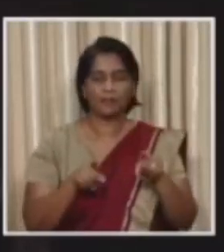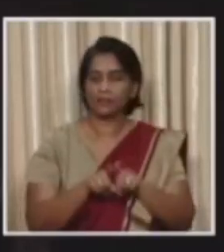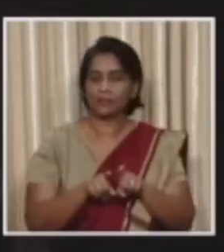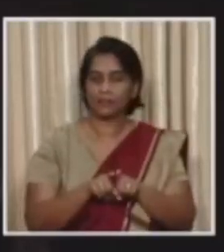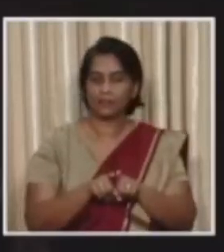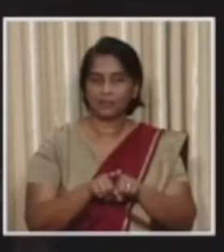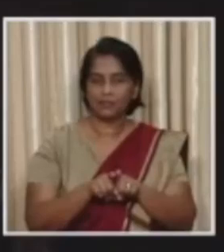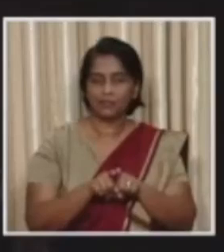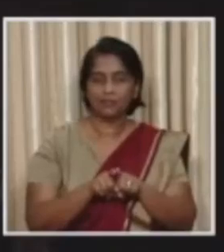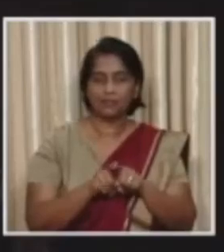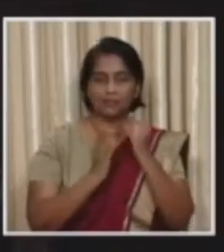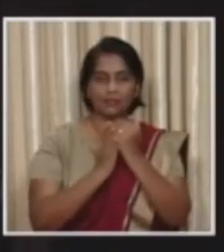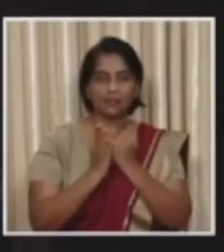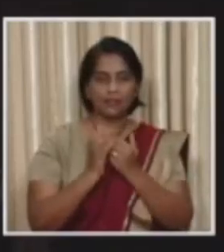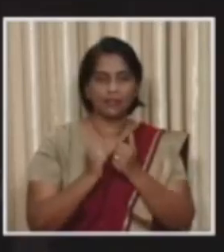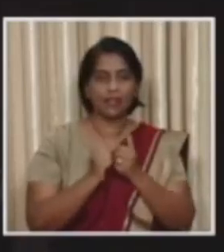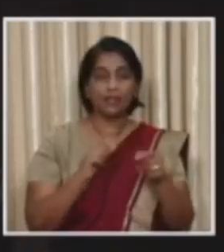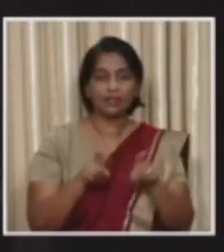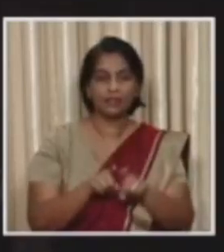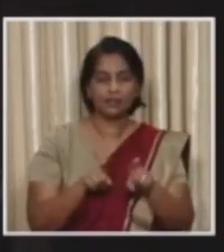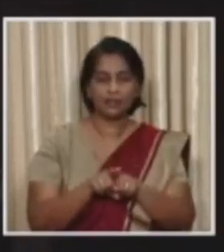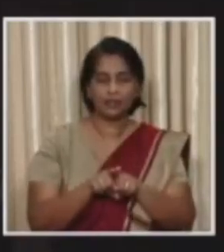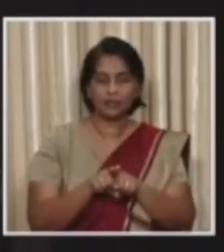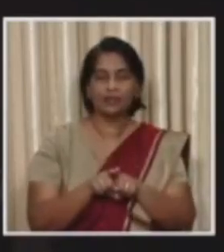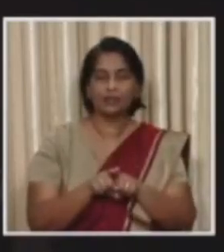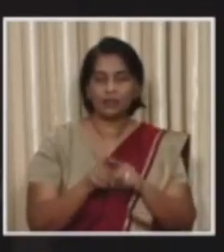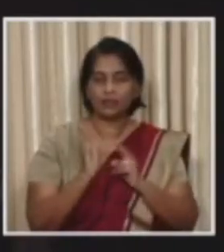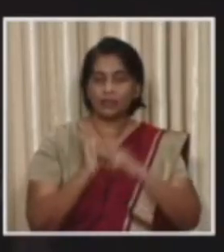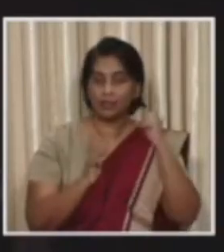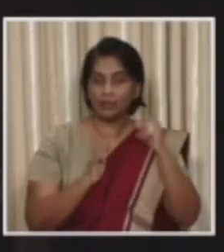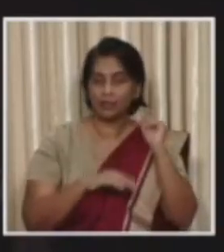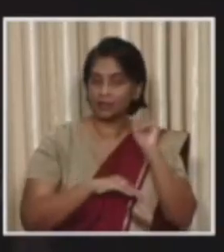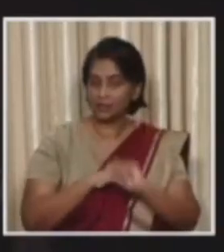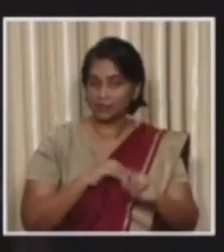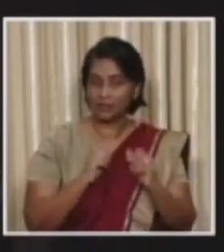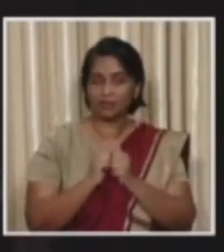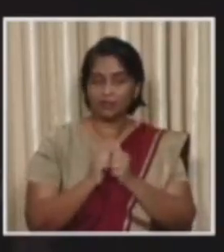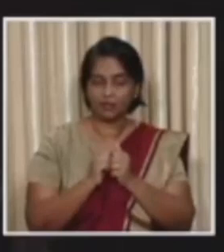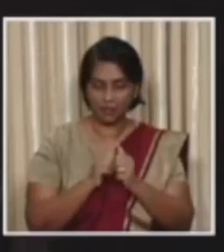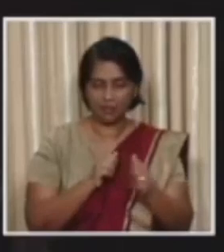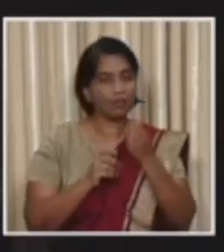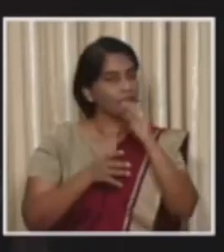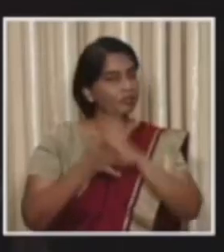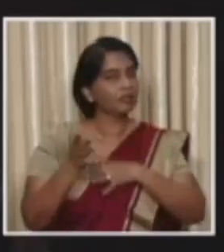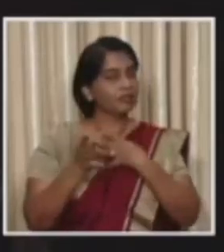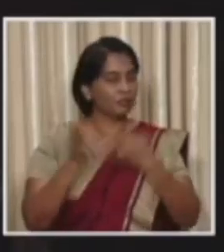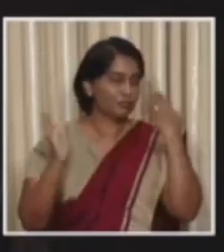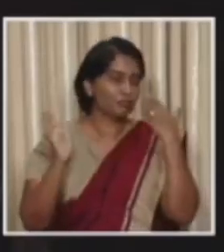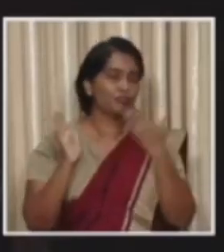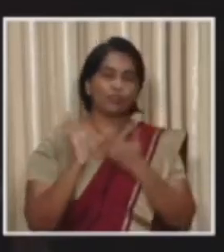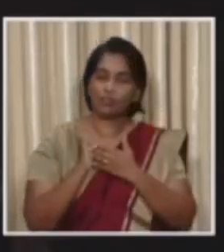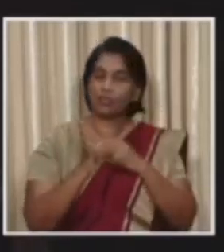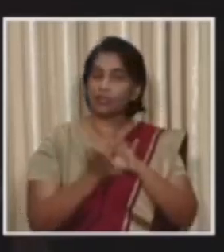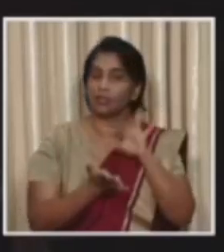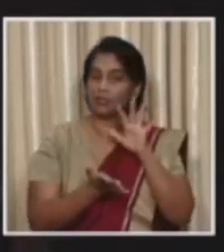ඒ සැලසුමේ ආරම්භය තමයි මා හිතන්නේ අපිට ජාතික අපේ අයවැය පිළිබඳව ගන්නා